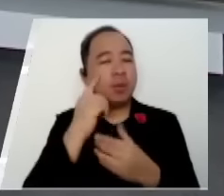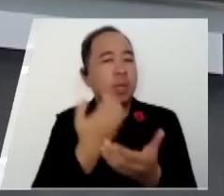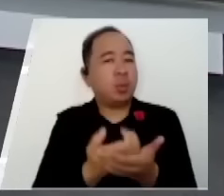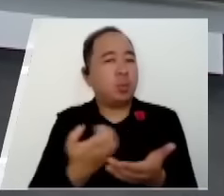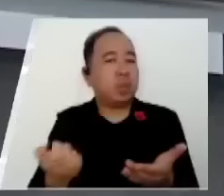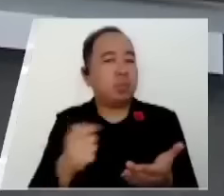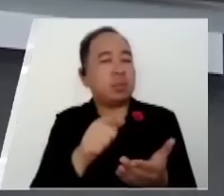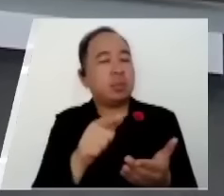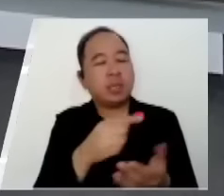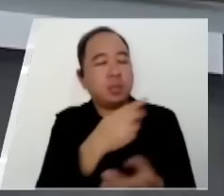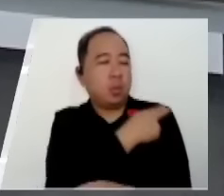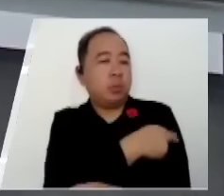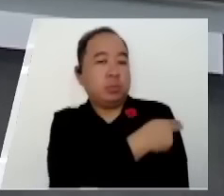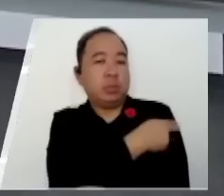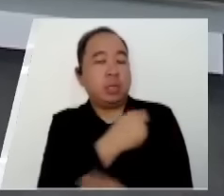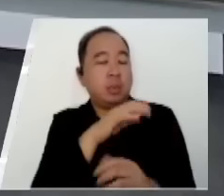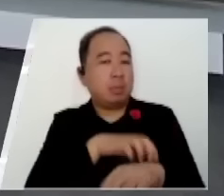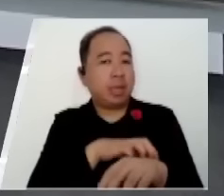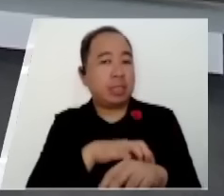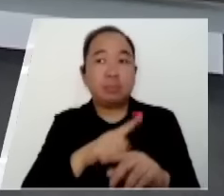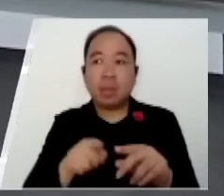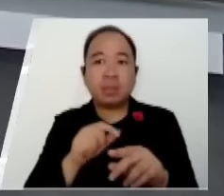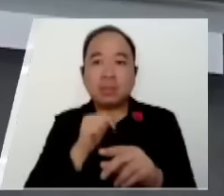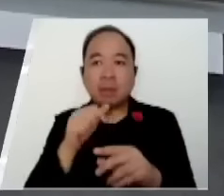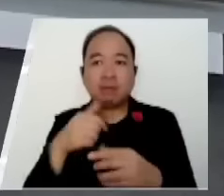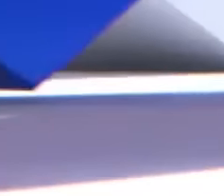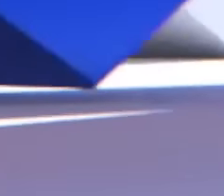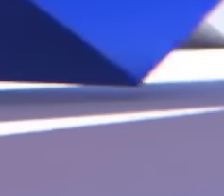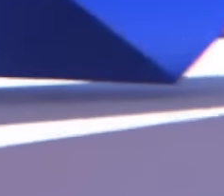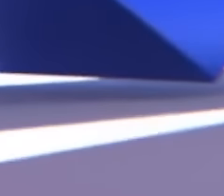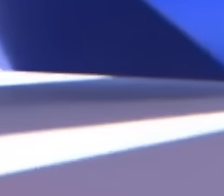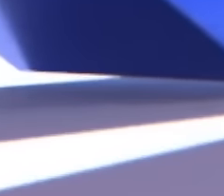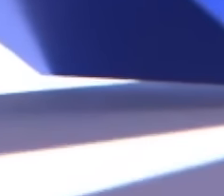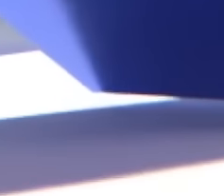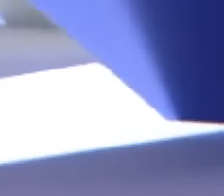umano dumaan sa public bidding. At nakatutok si Mark Salazar.